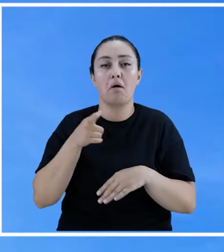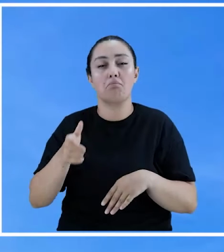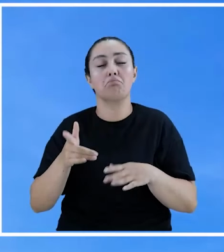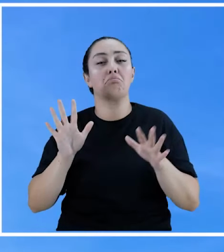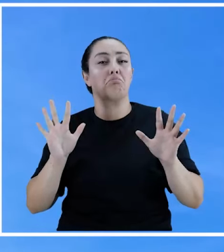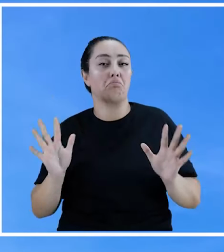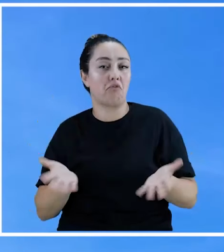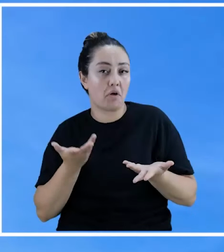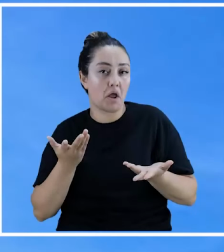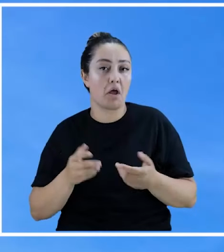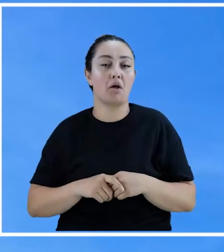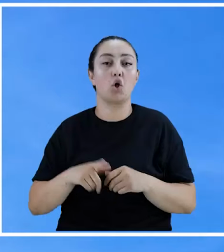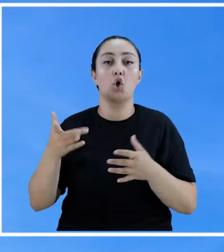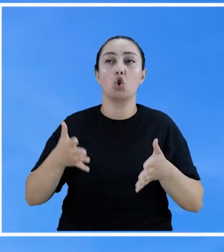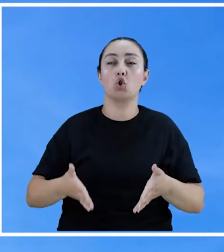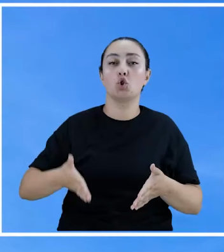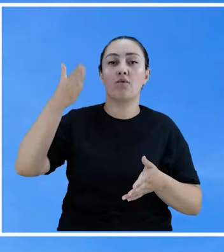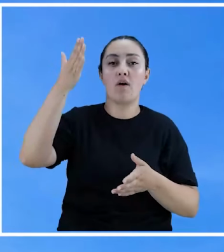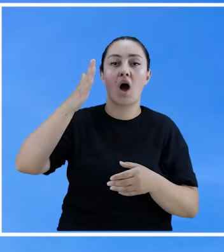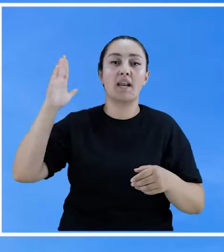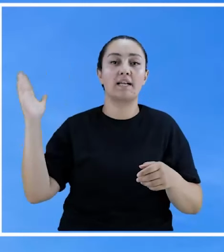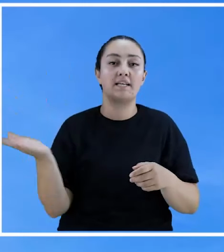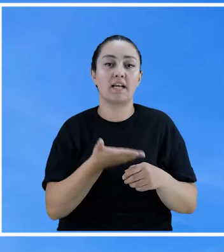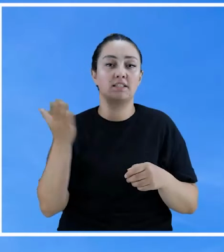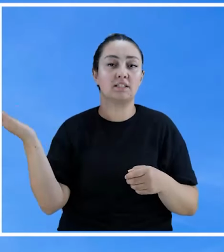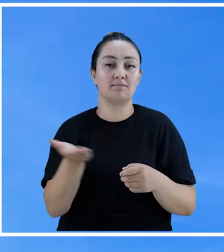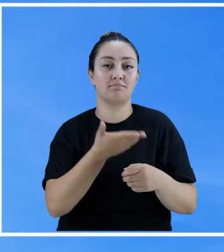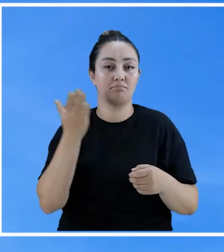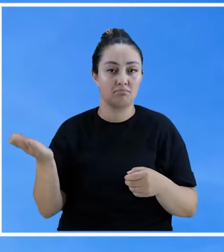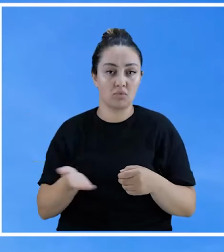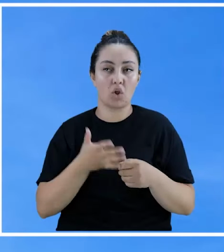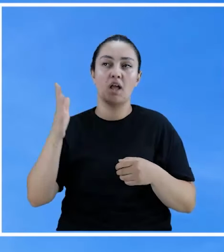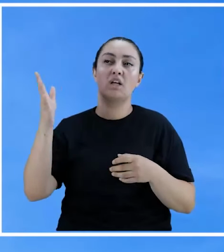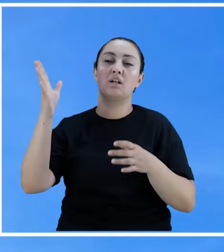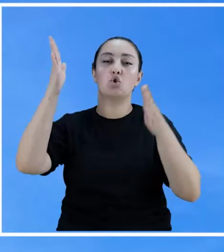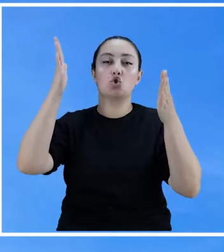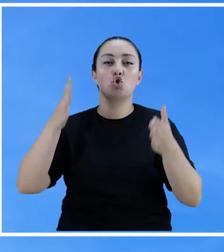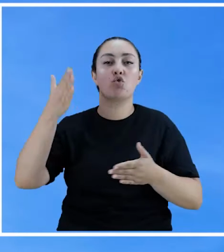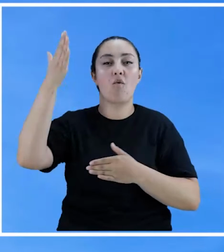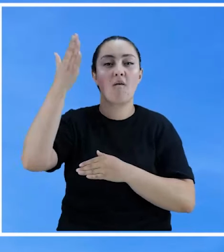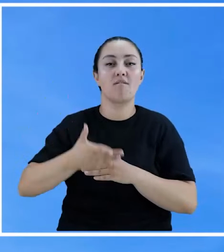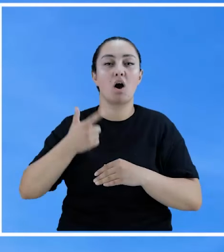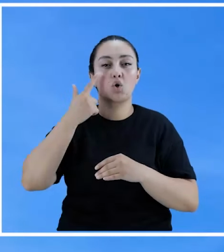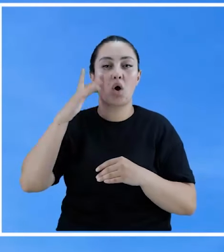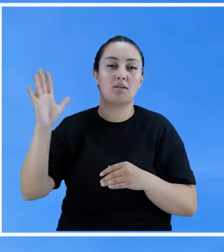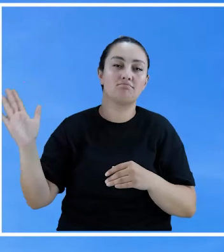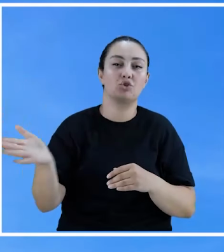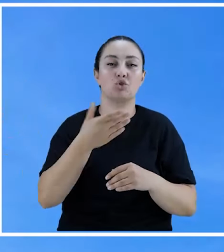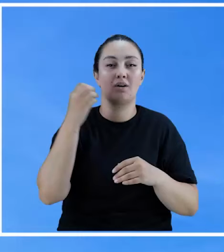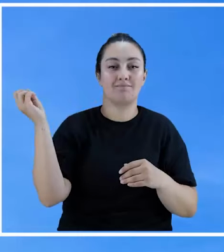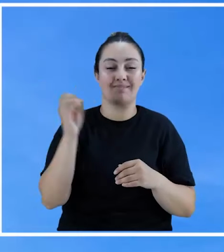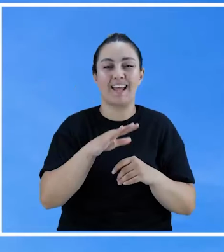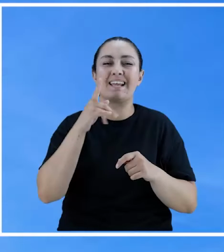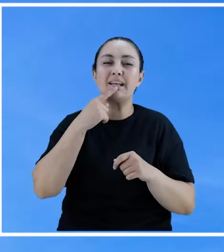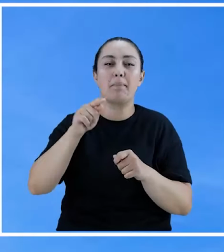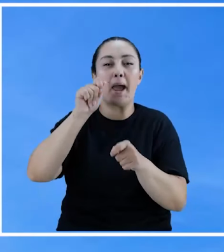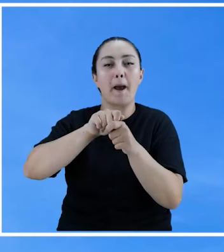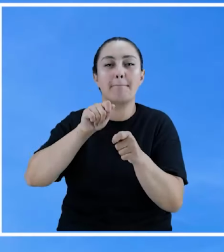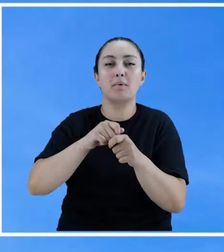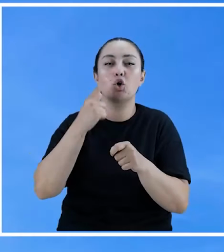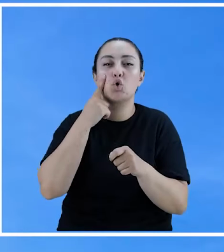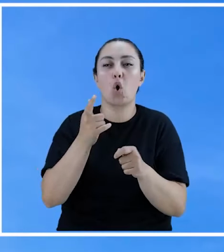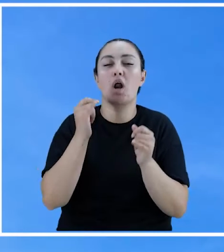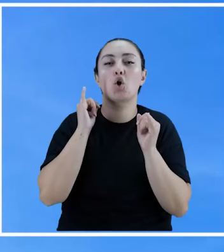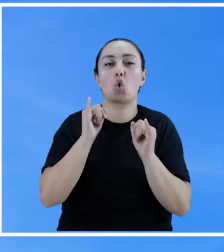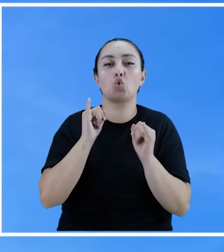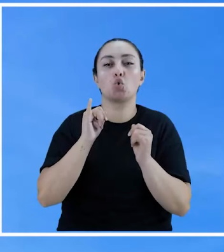malzemede ya da işte duvarları kesmişler, duvarları çıkarmışlar oradan ya da yapısal kusurlar,